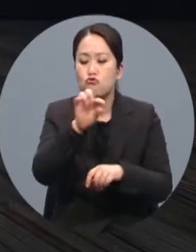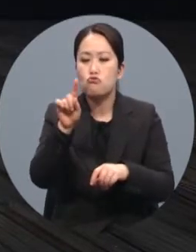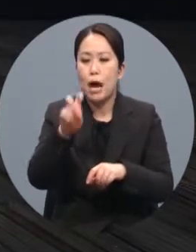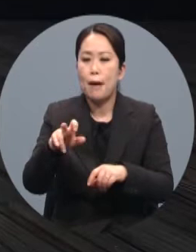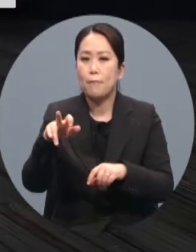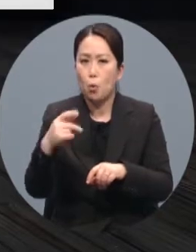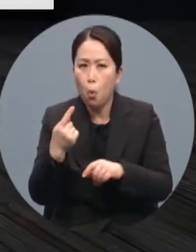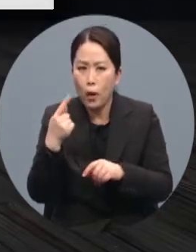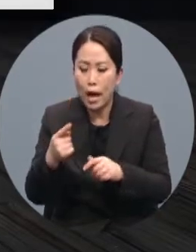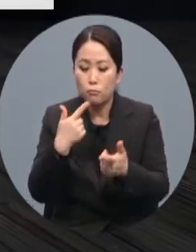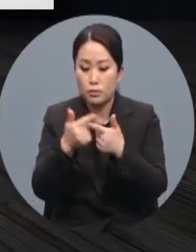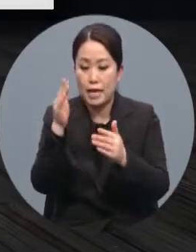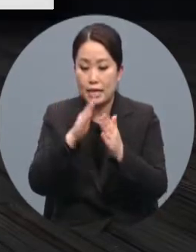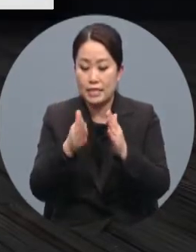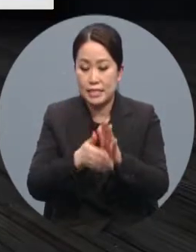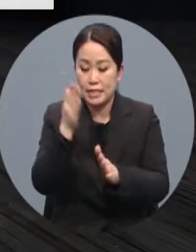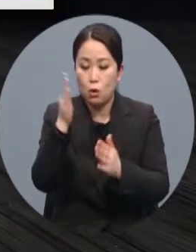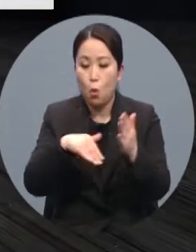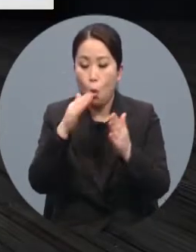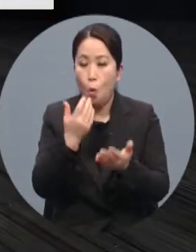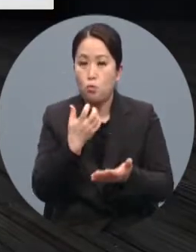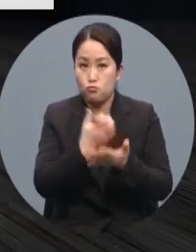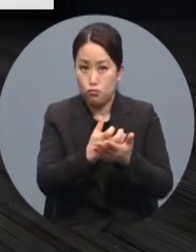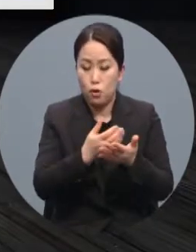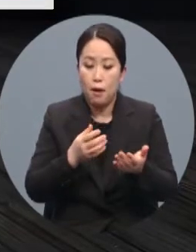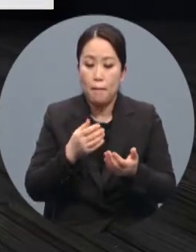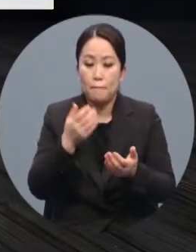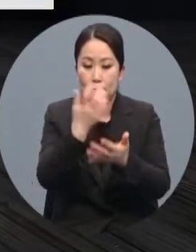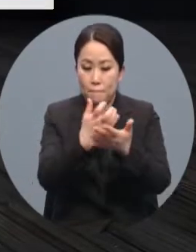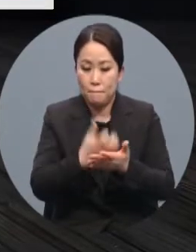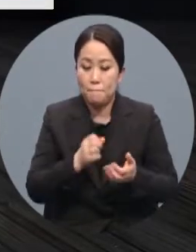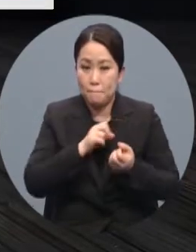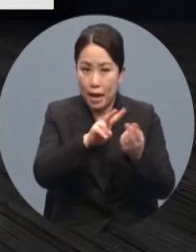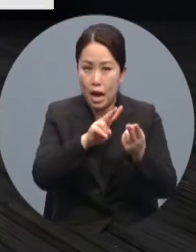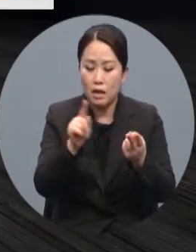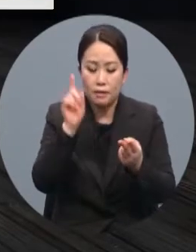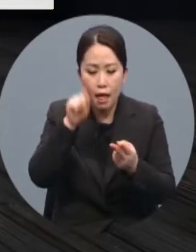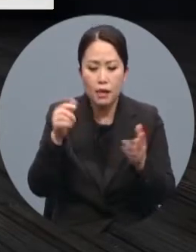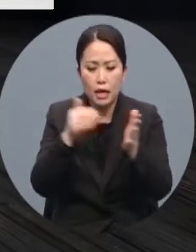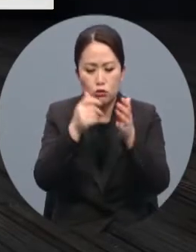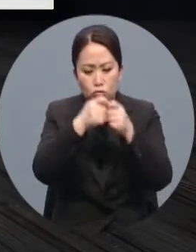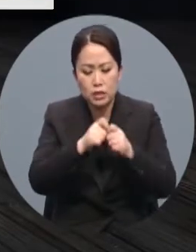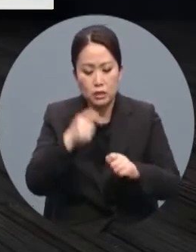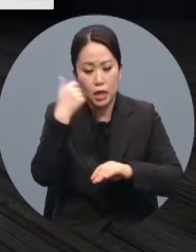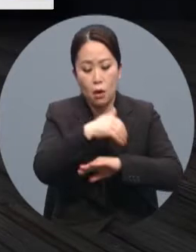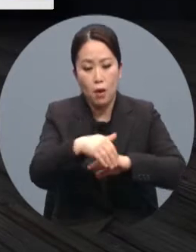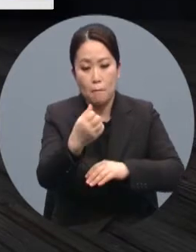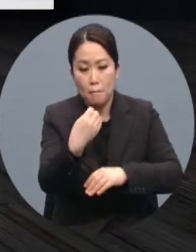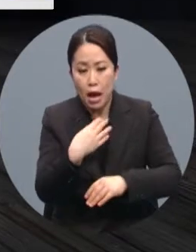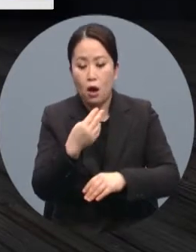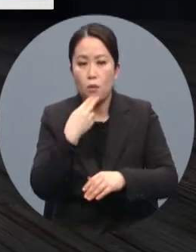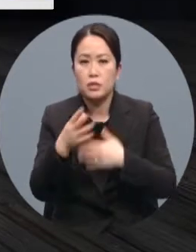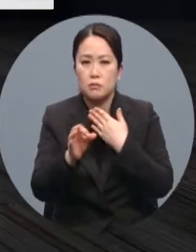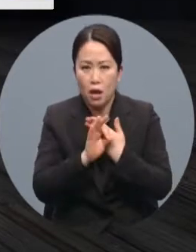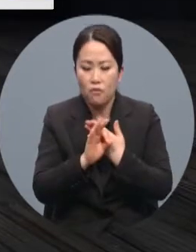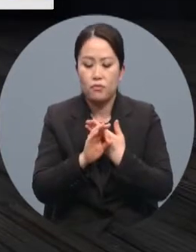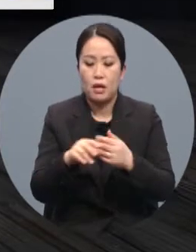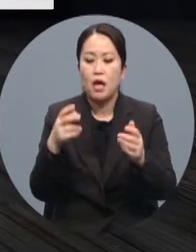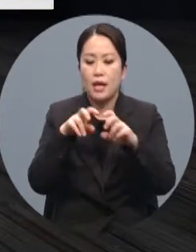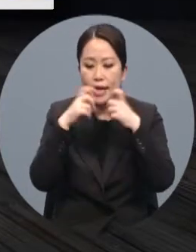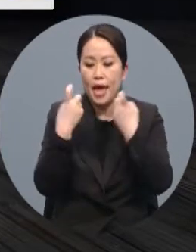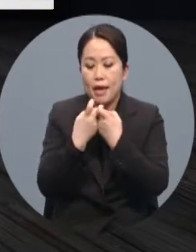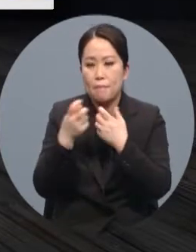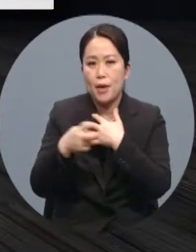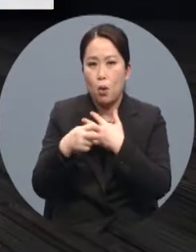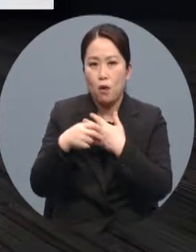내일까지 철의 불가능한 구체적인 매수 제한이 없을 경우 다음달 초 부지를 매수할 사업자를 찾아 팔겠다고 부산시